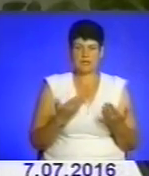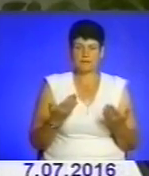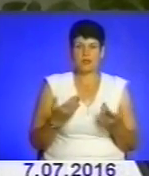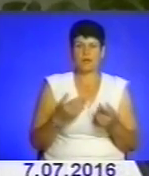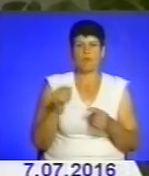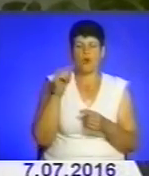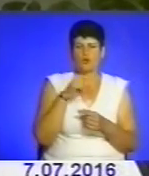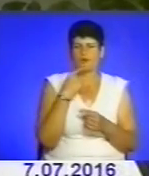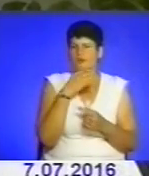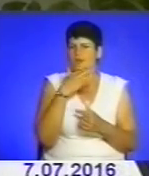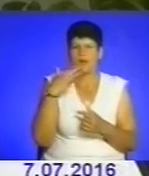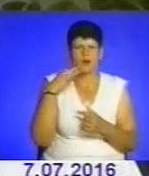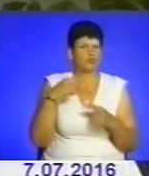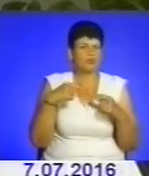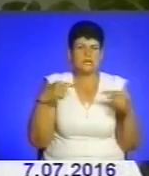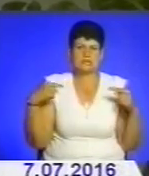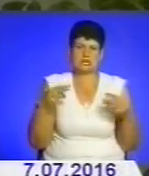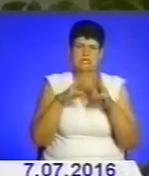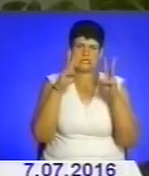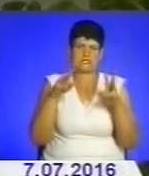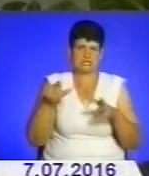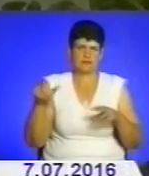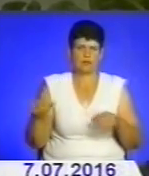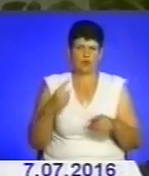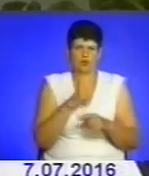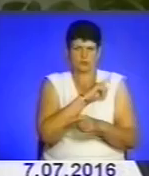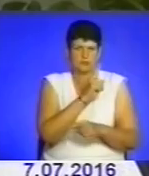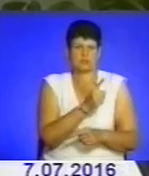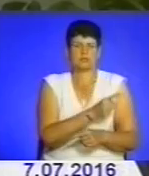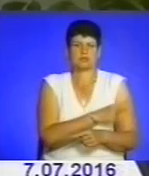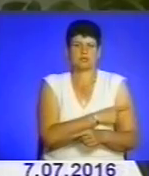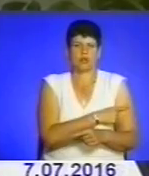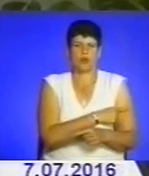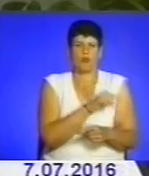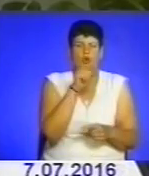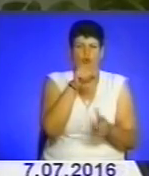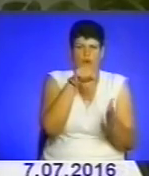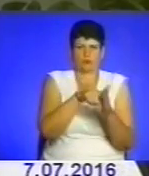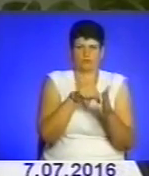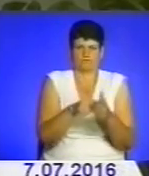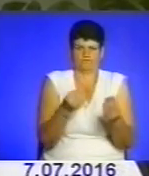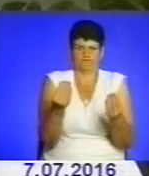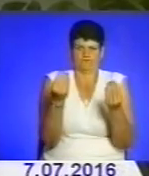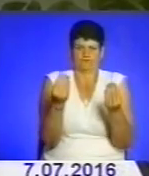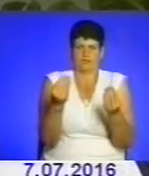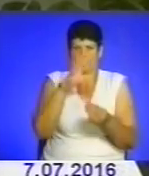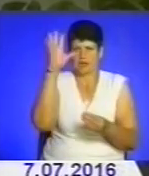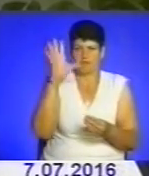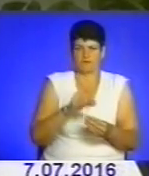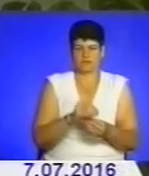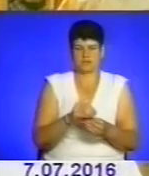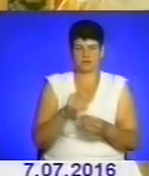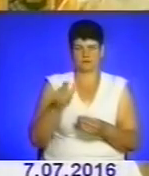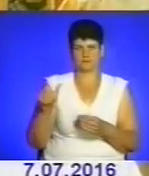також багато різних святих. Про його велич, про його силу, про його значення навіть для цілого християнства